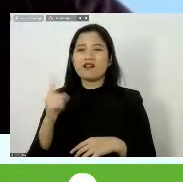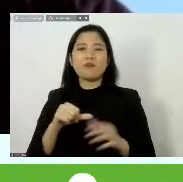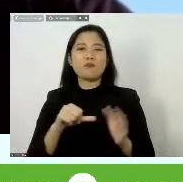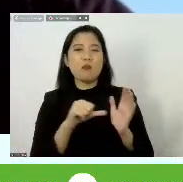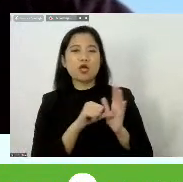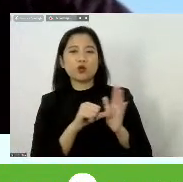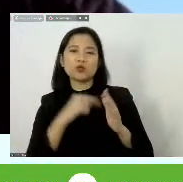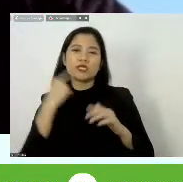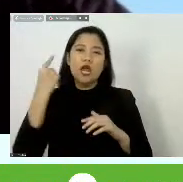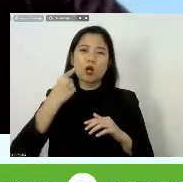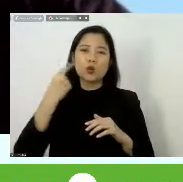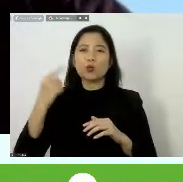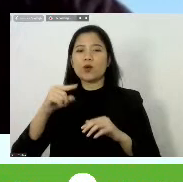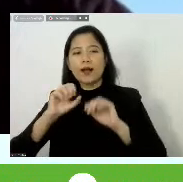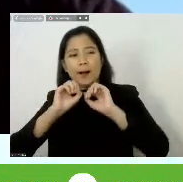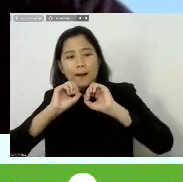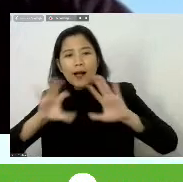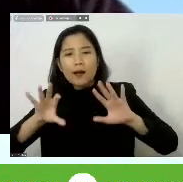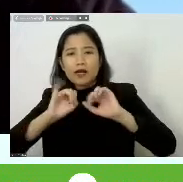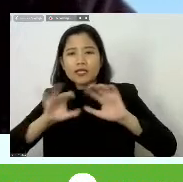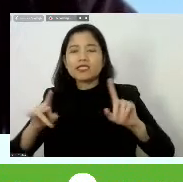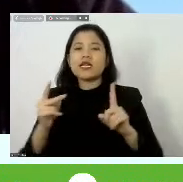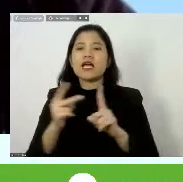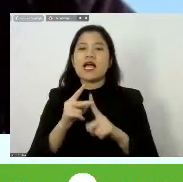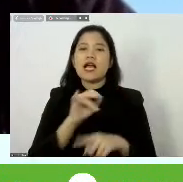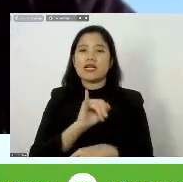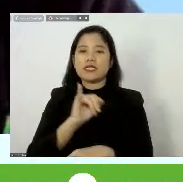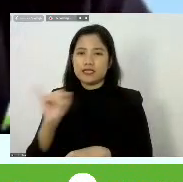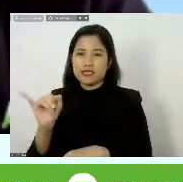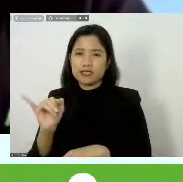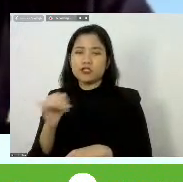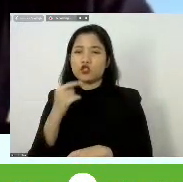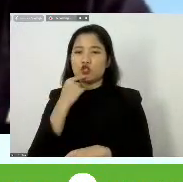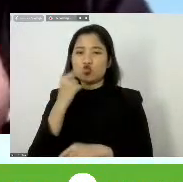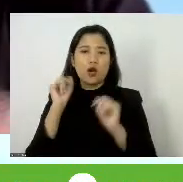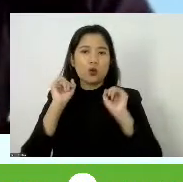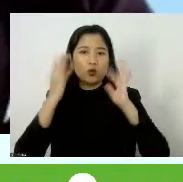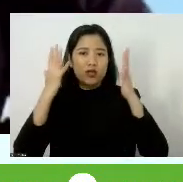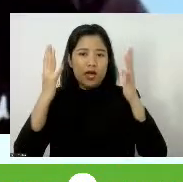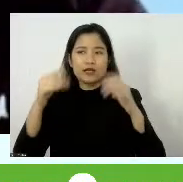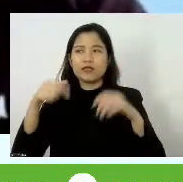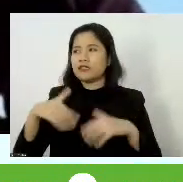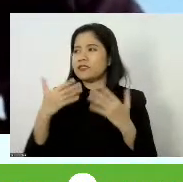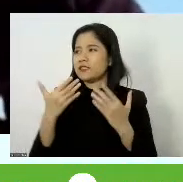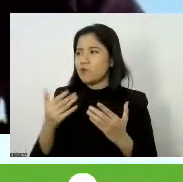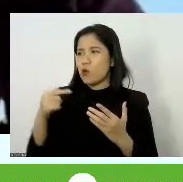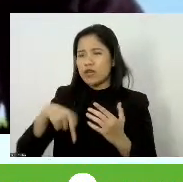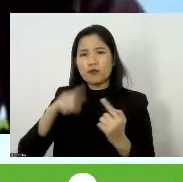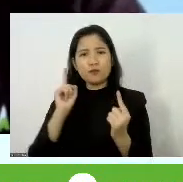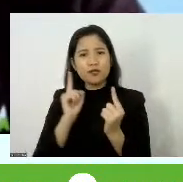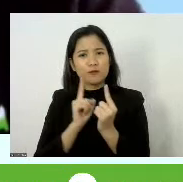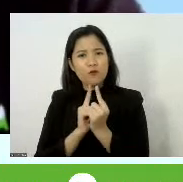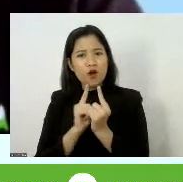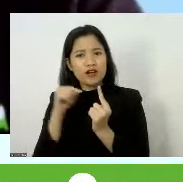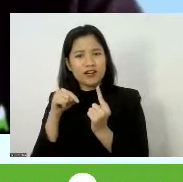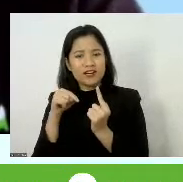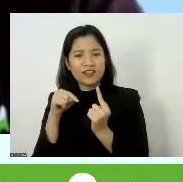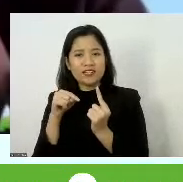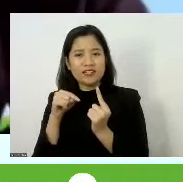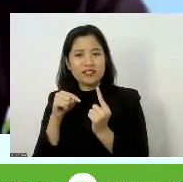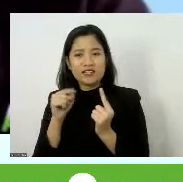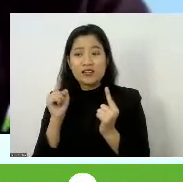bantu kampanye Hai dan hutan pastinya jadi mudah-mudahan jadi jadi pertemuan kita yang tidak